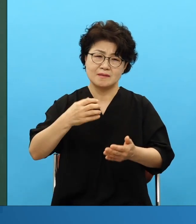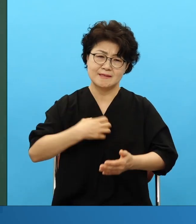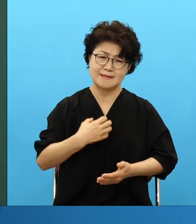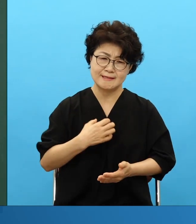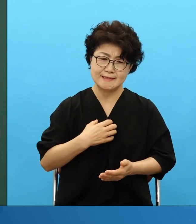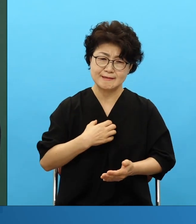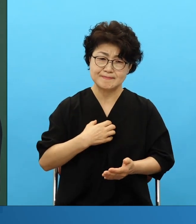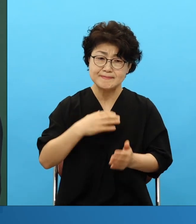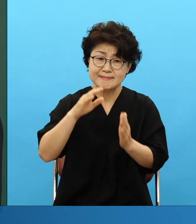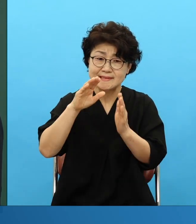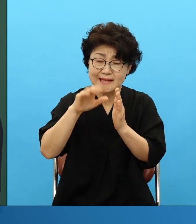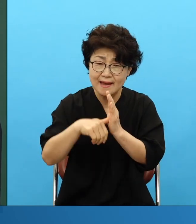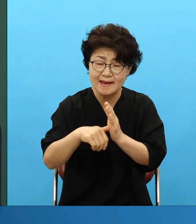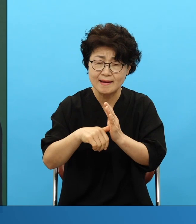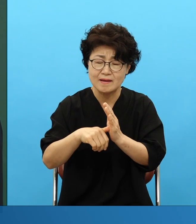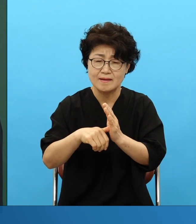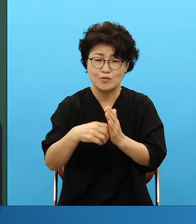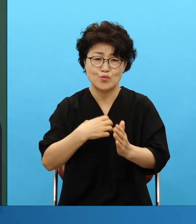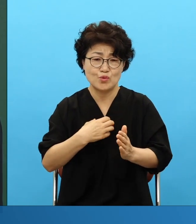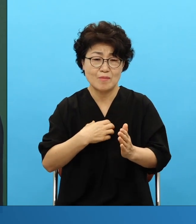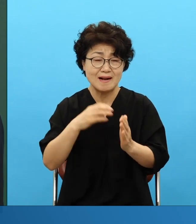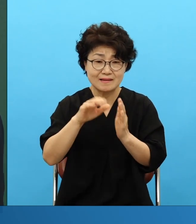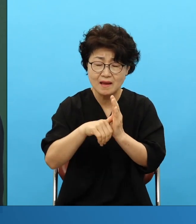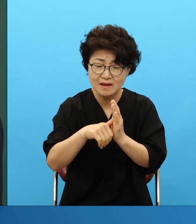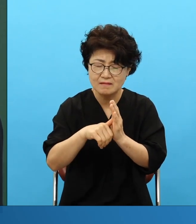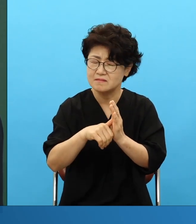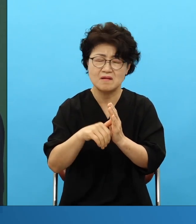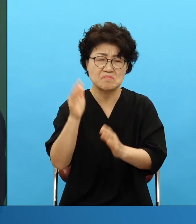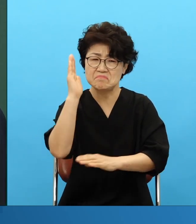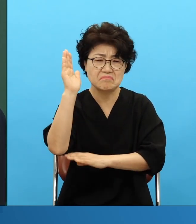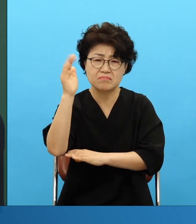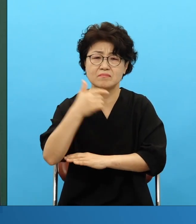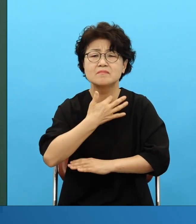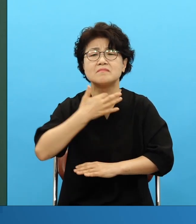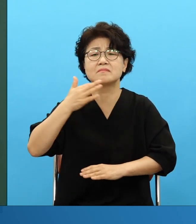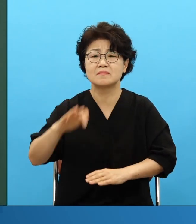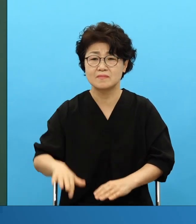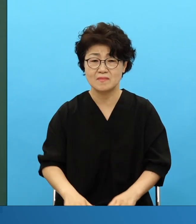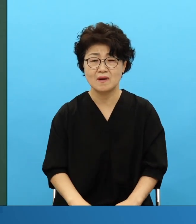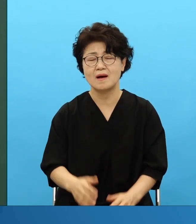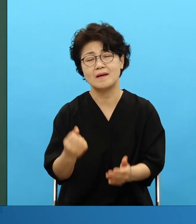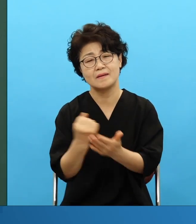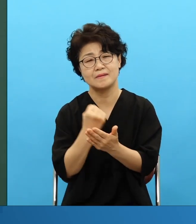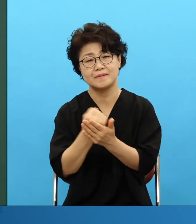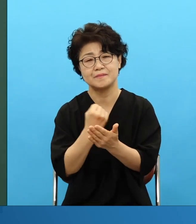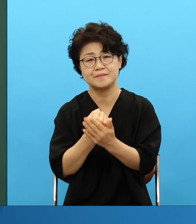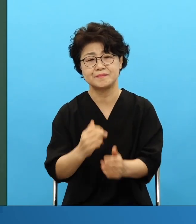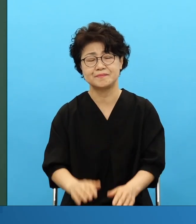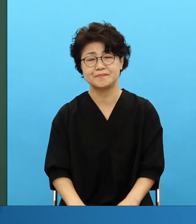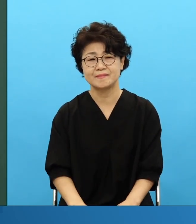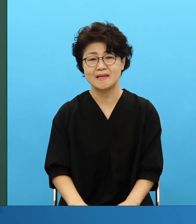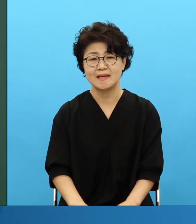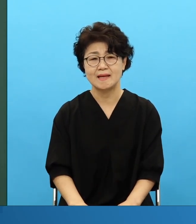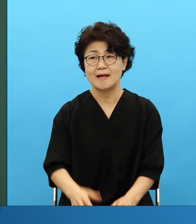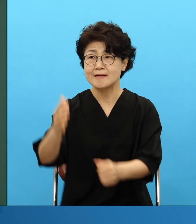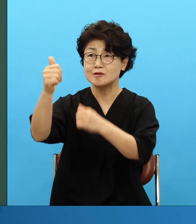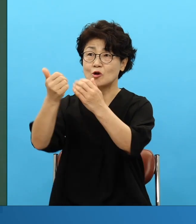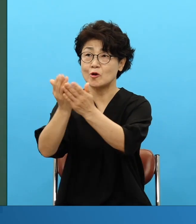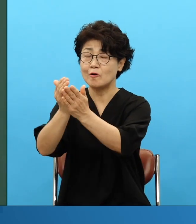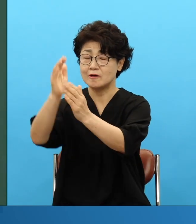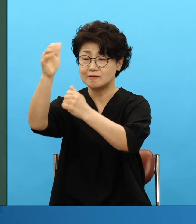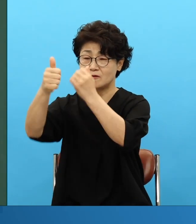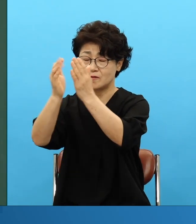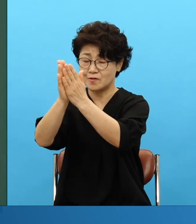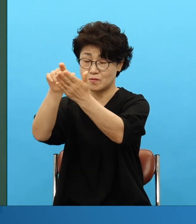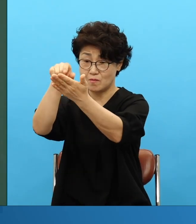nobody's talking about this, but this is the crisis that's before us. 성경에서 시작된 창세기 3장, 1장, 11장은 지금도 계속되고 있다니까요. And the